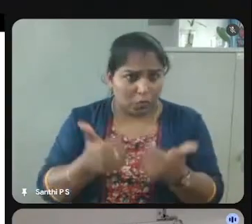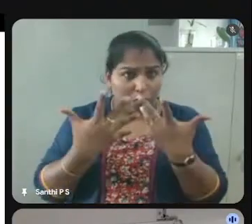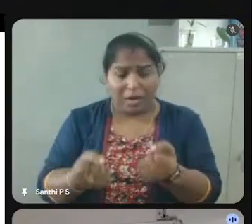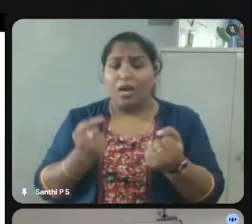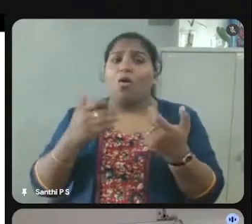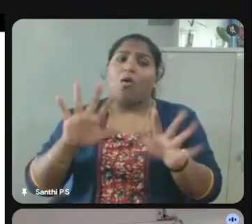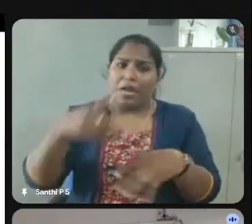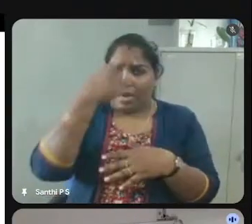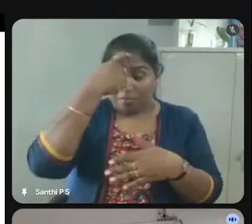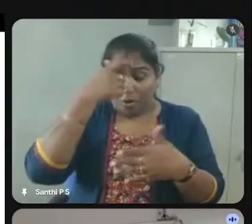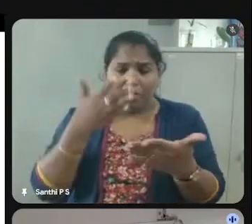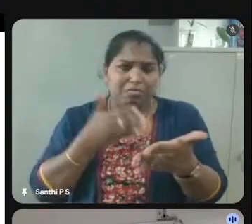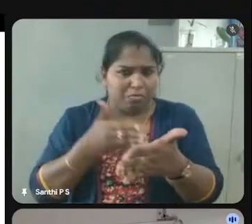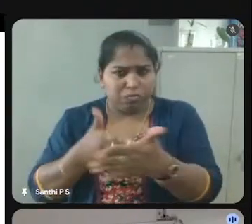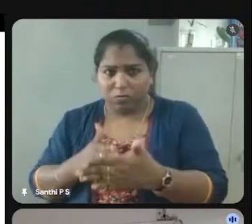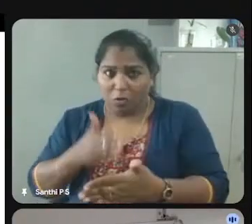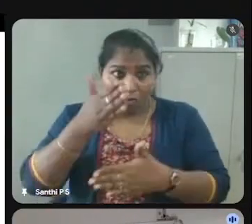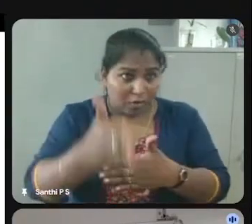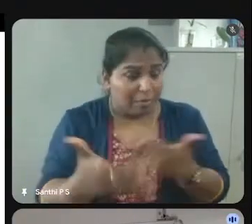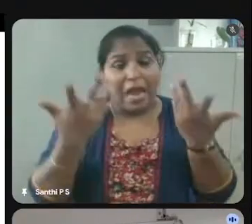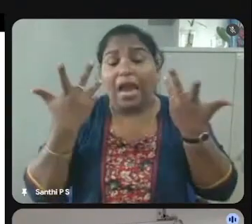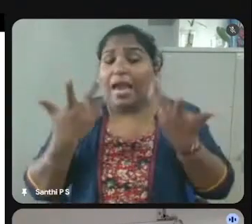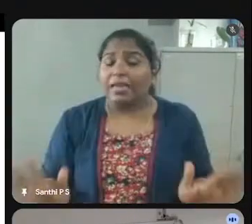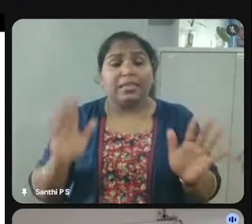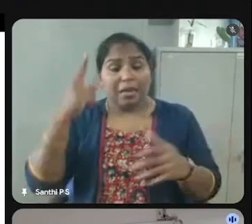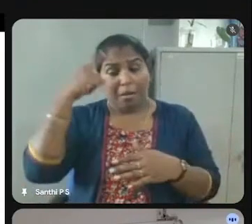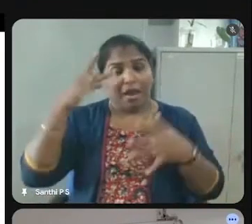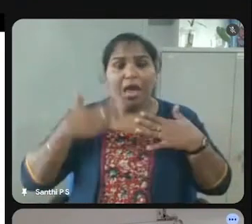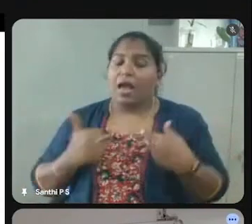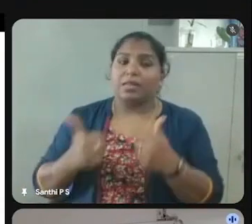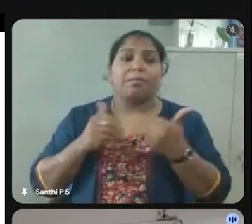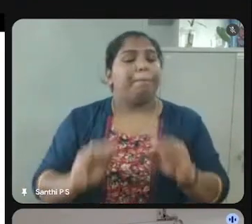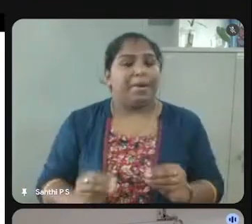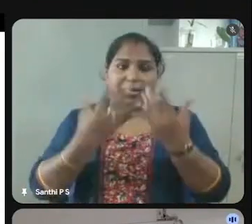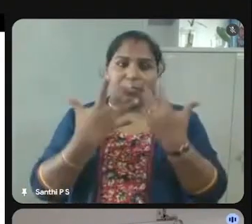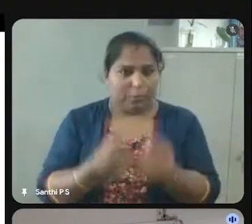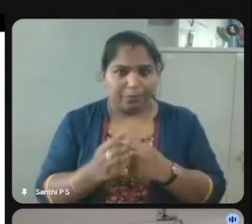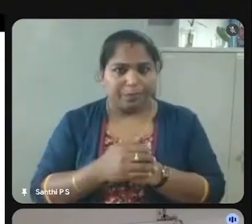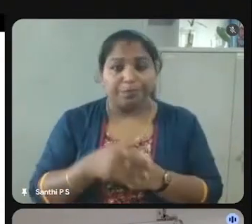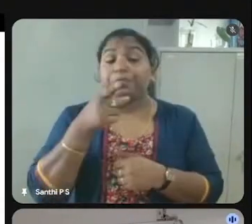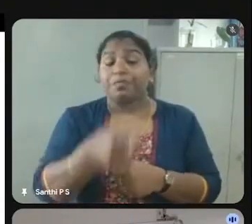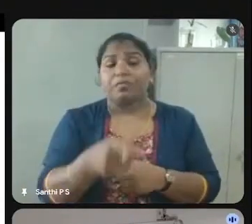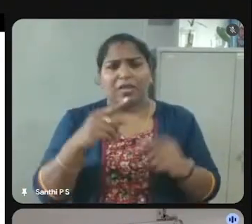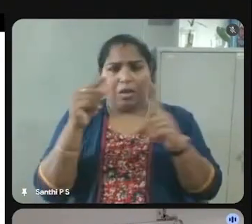ഏതൊരു സാഹചര്യത്തിലും നമുക്ക് ഈ മാനസികാരോഗ്യം ഒരു മുതൽക്കൂട്ട് തന്നെയാണ്. ഇവിടെ കൊടുത്തിട്ടുണ്ട്,